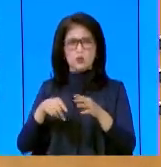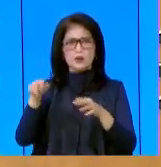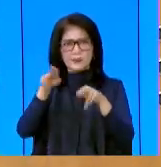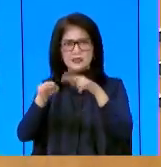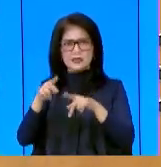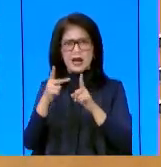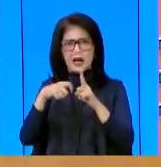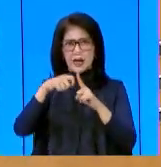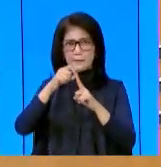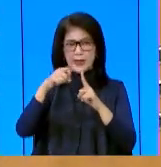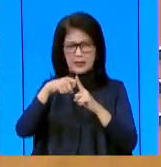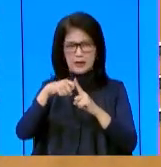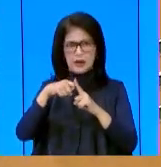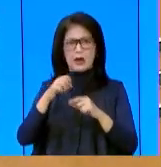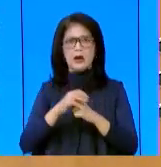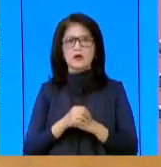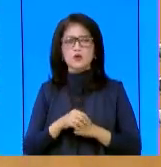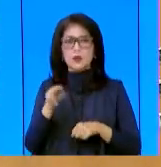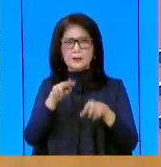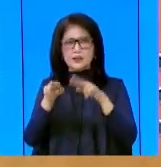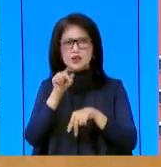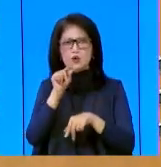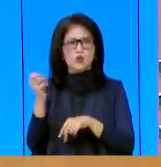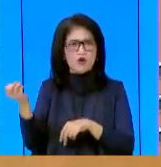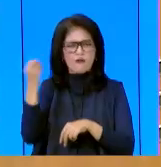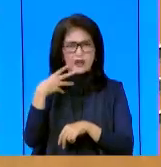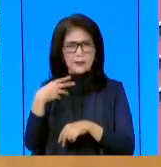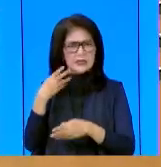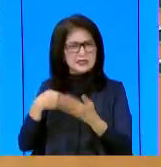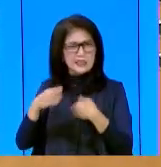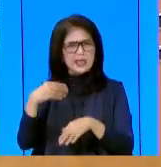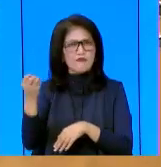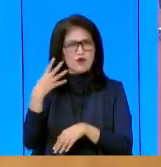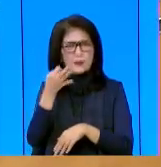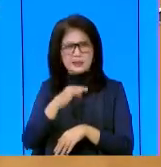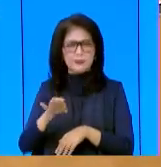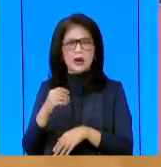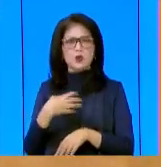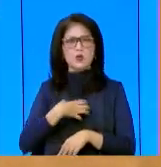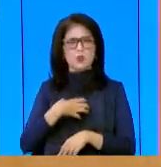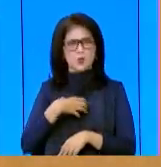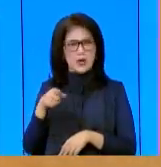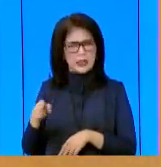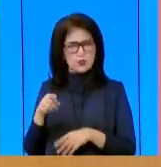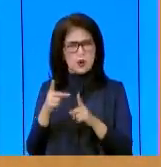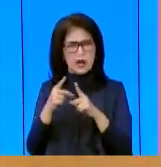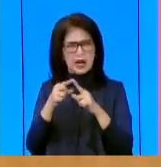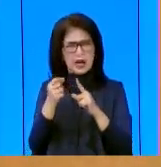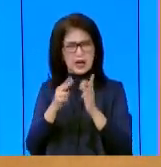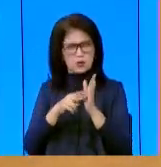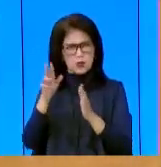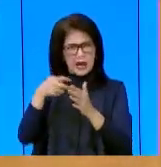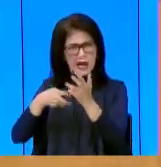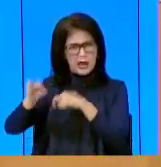diperiksa sebagai saksi. Pemeriksaan untuk mengkonfirmasi informasi baru mengenai dugaan keberadaan Harun Masiku yang